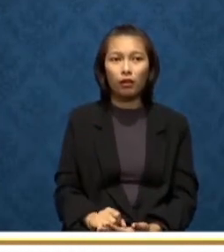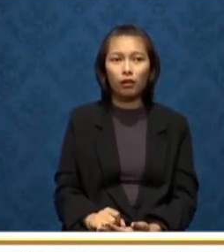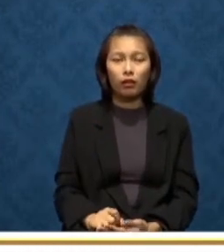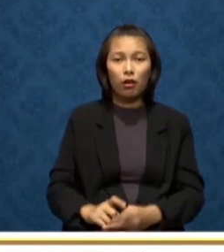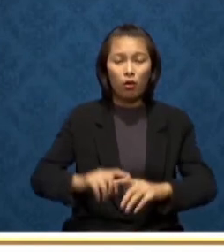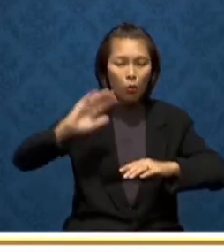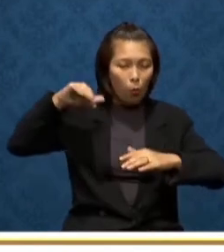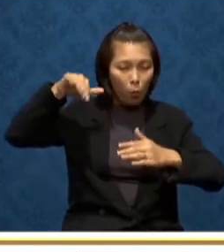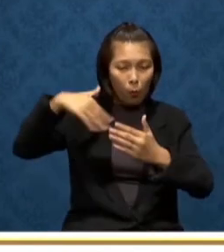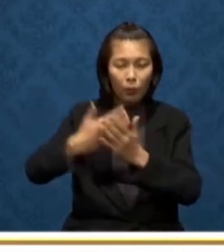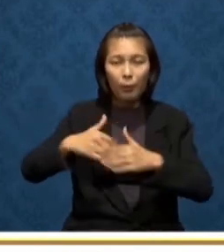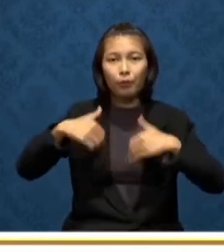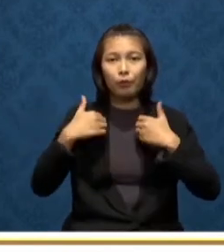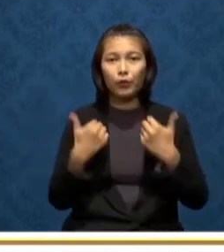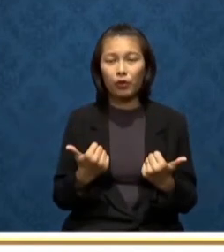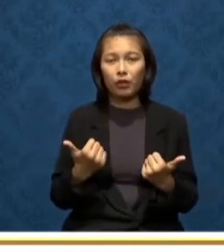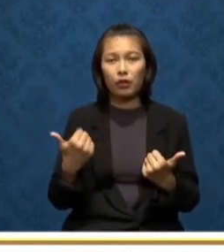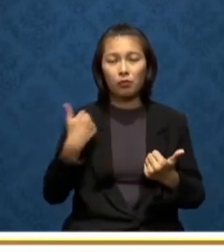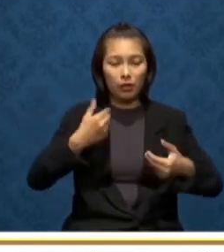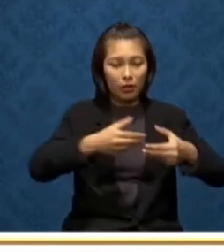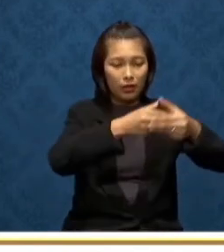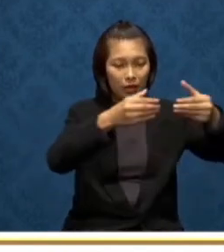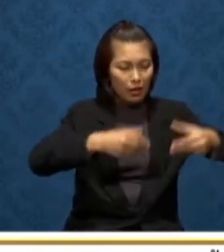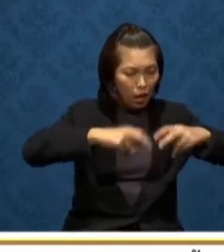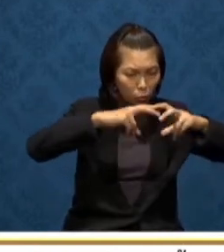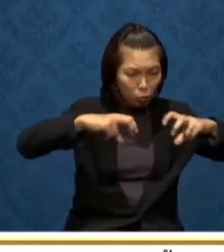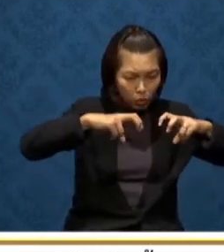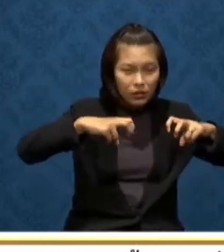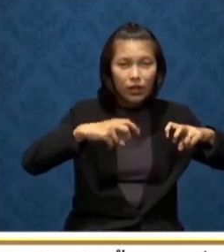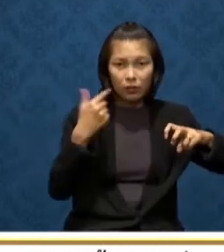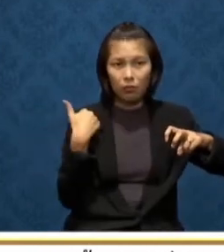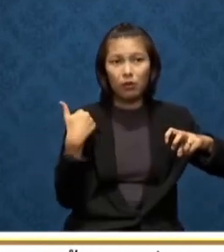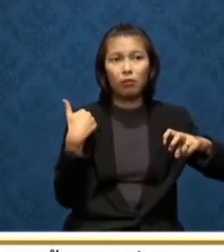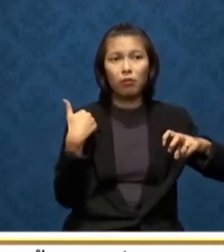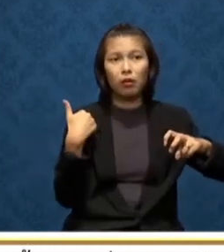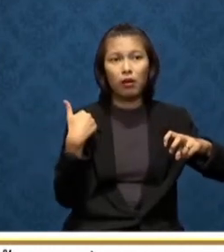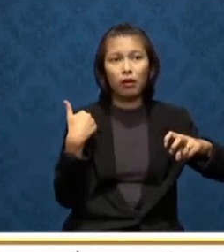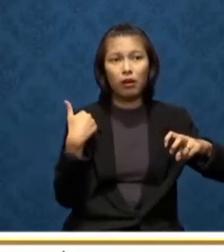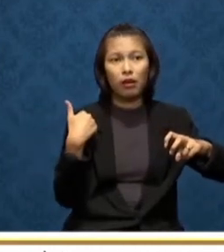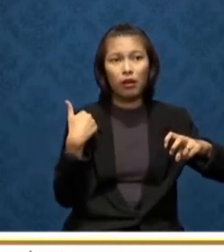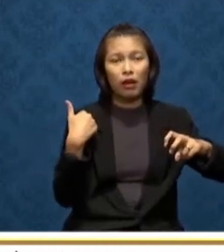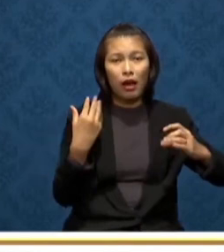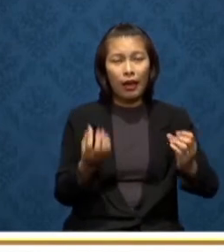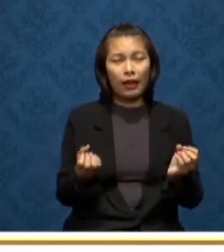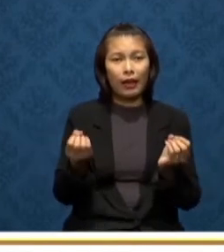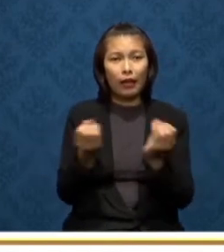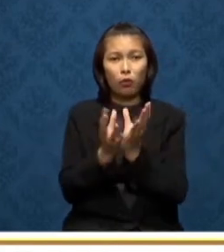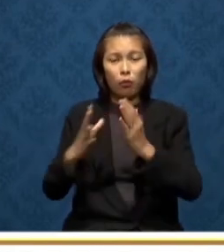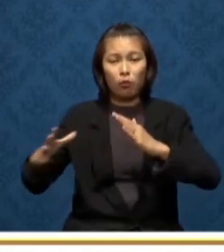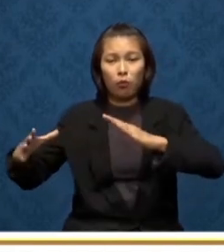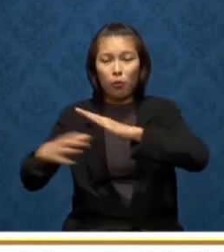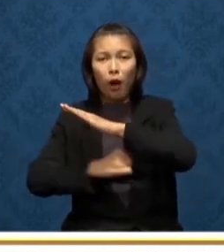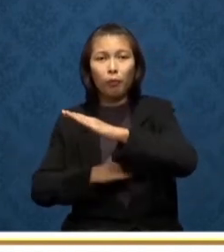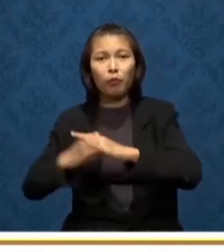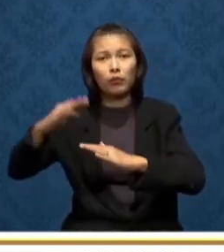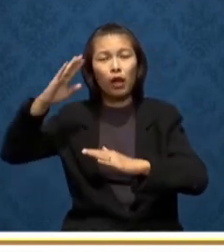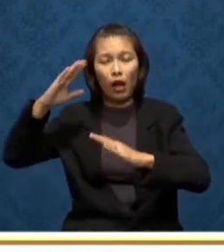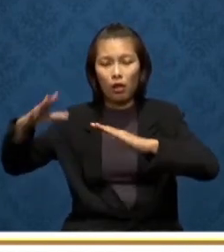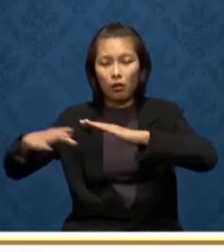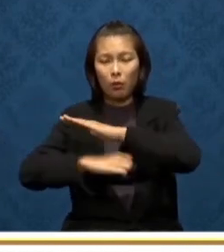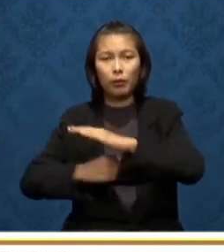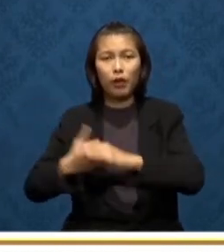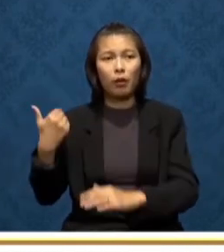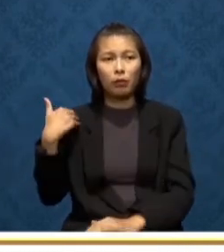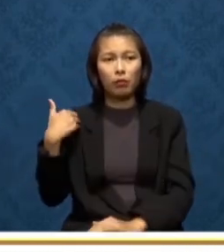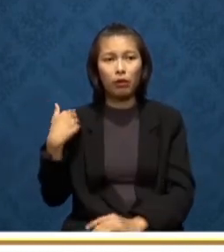จนป่านนี้มีรายงานวิจัยซักเรื่องไหมครับผลก็ทดจากการทำรัฐบาลซึ่ง